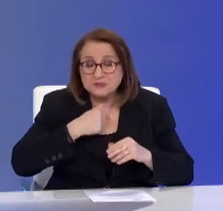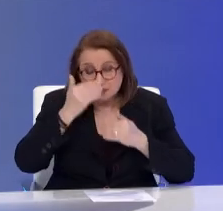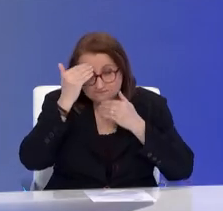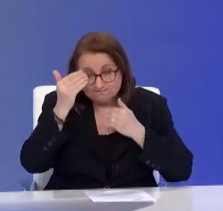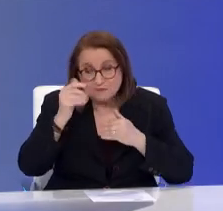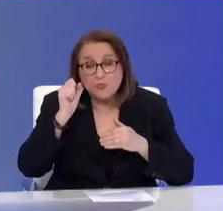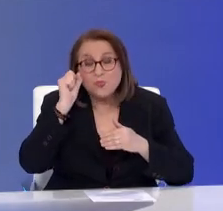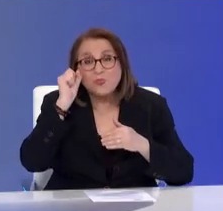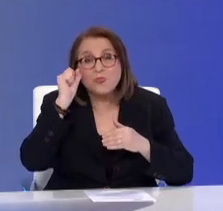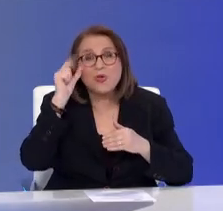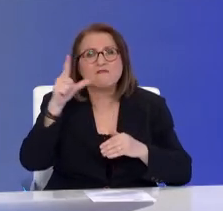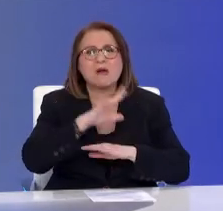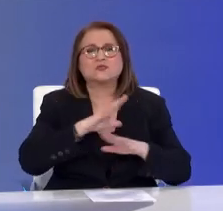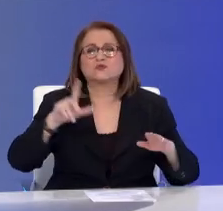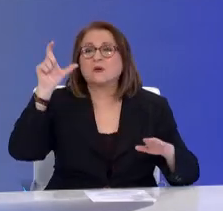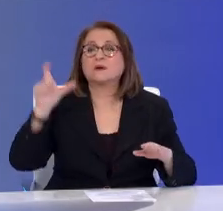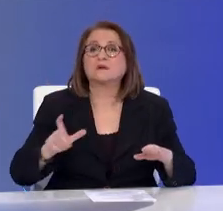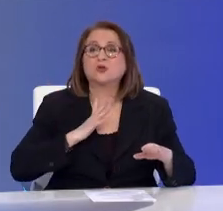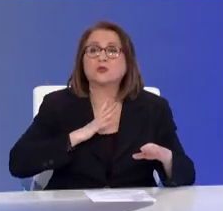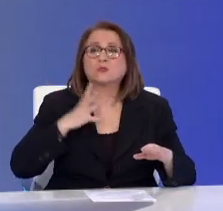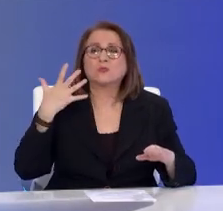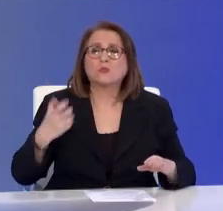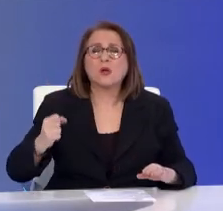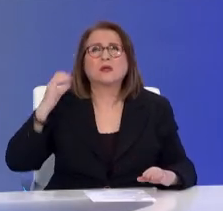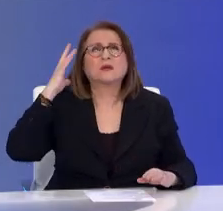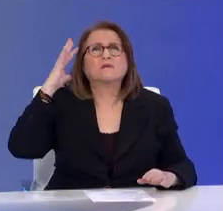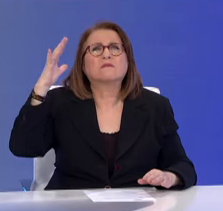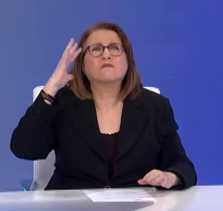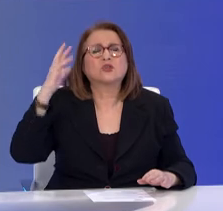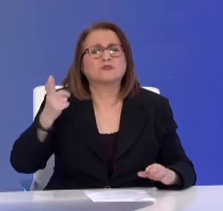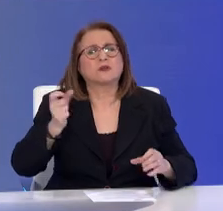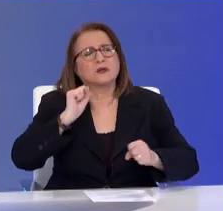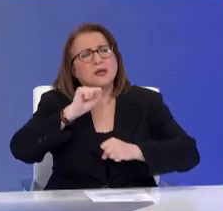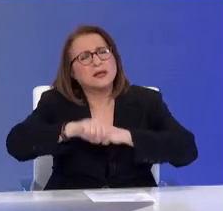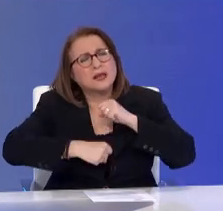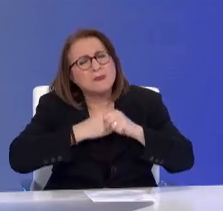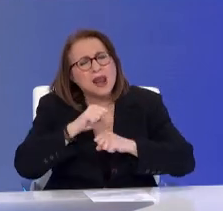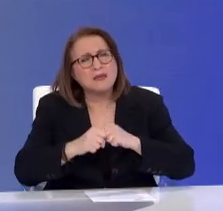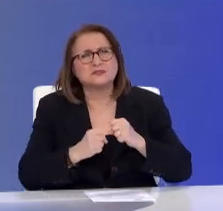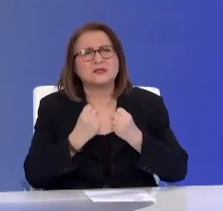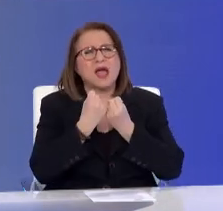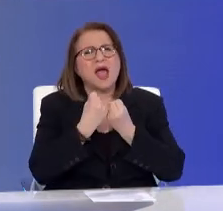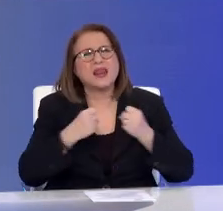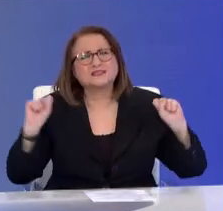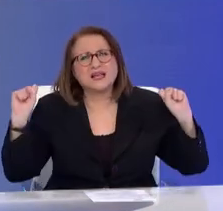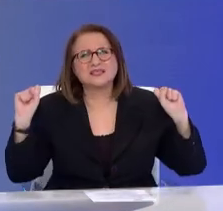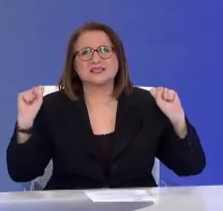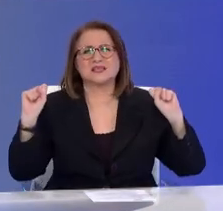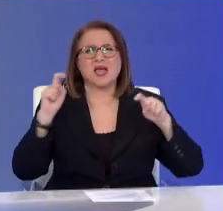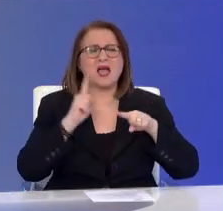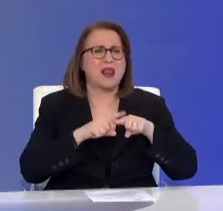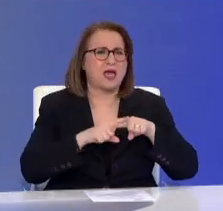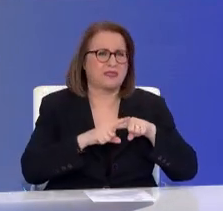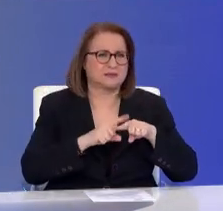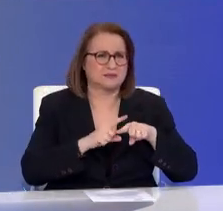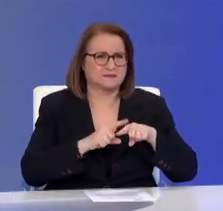οποίος είχε ως ιδεώδες να παλέψει για την ανεξαρτησία της Ελλάδας. Ο